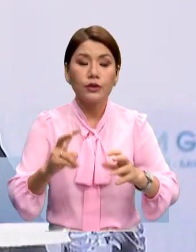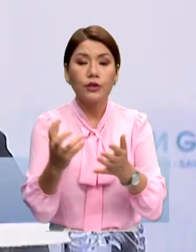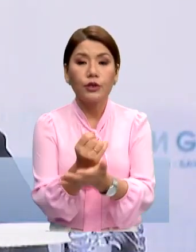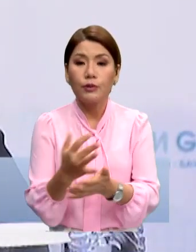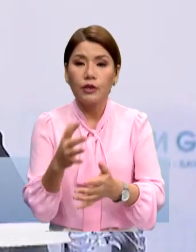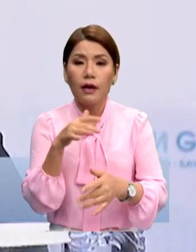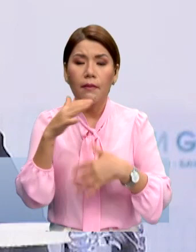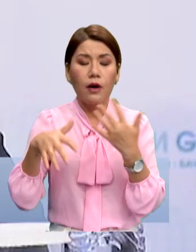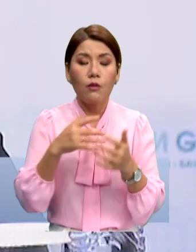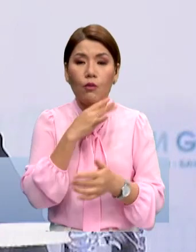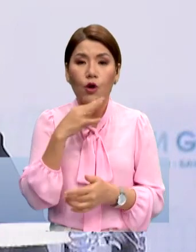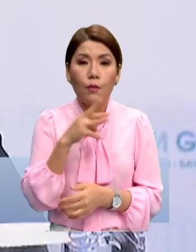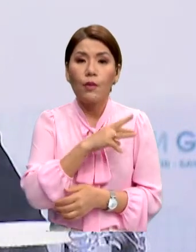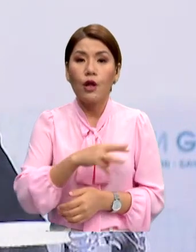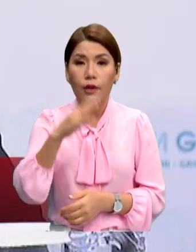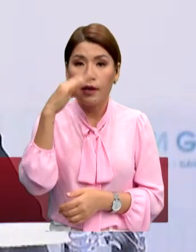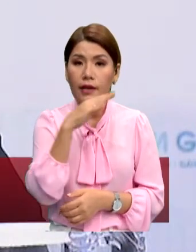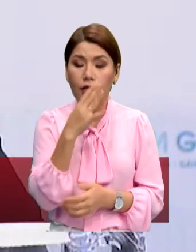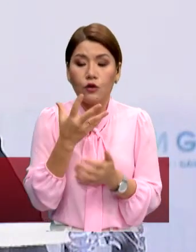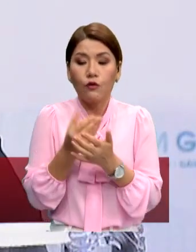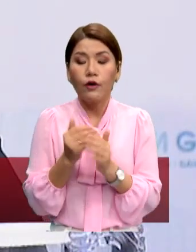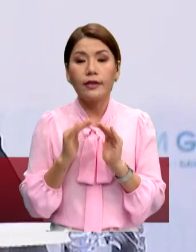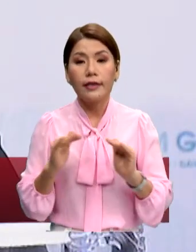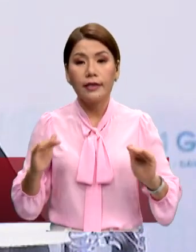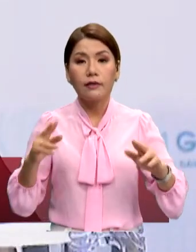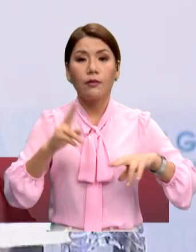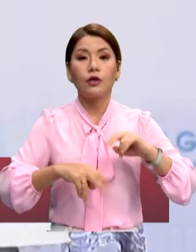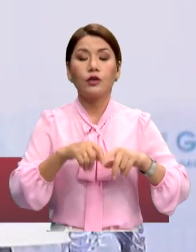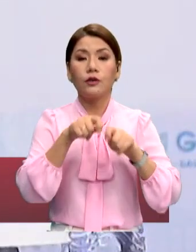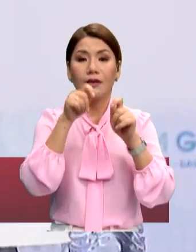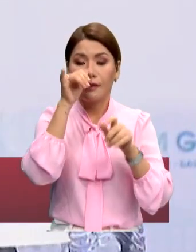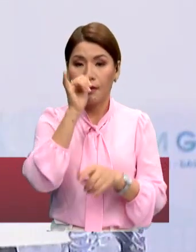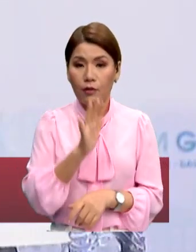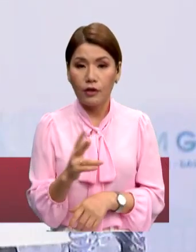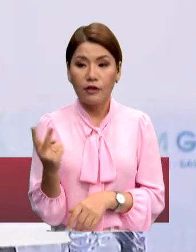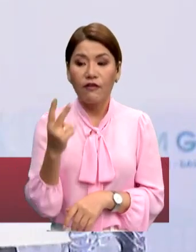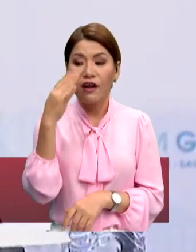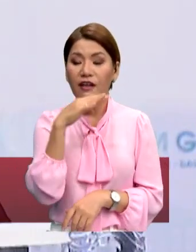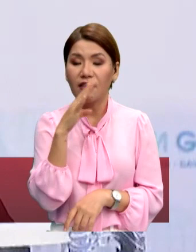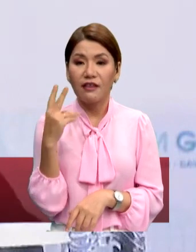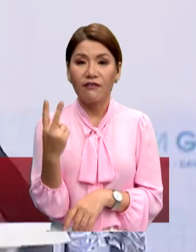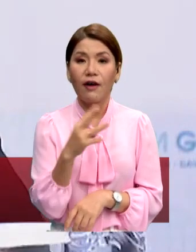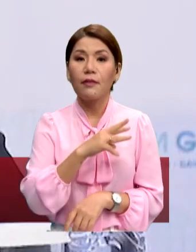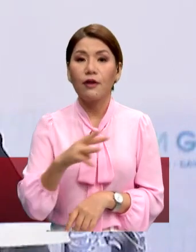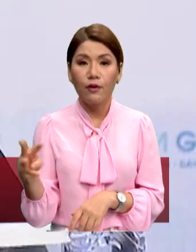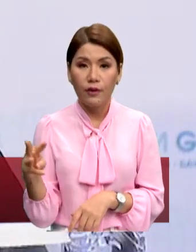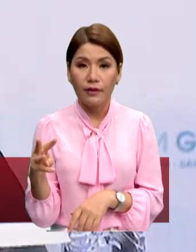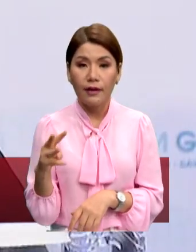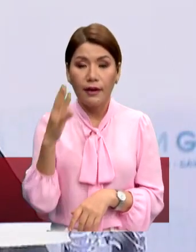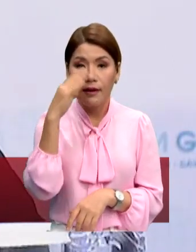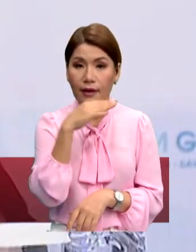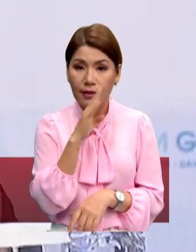представляете, миллион родителей не могут устроить садики. А помножьте на 2 родителя, значит, 2 миллиона